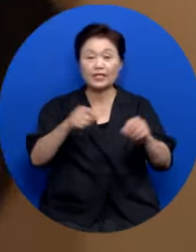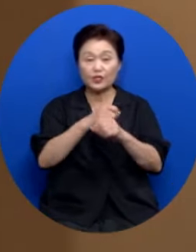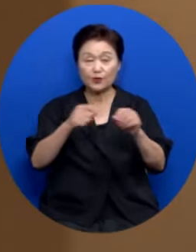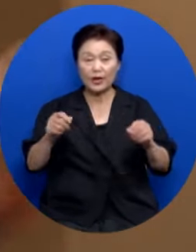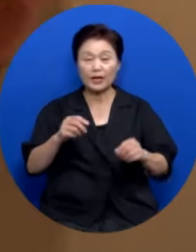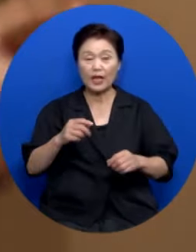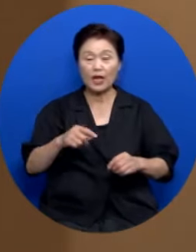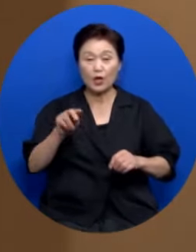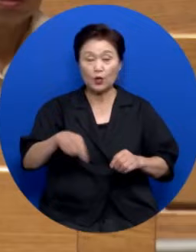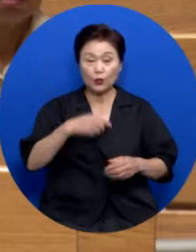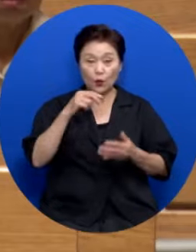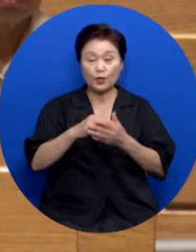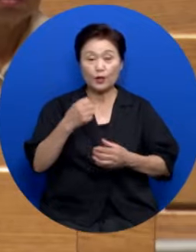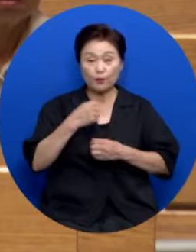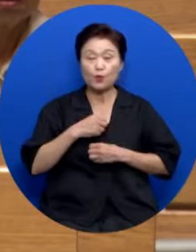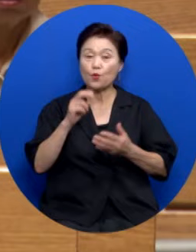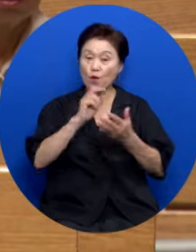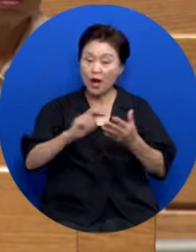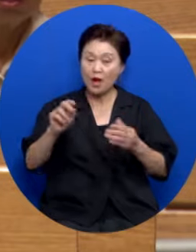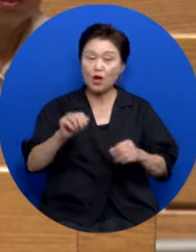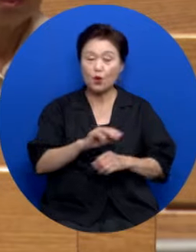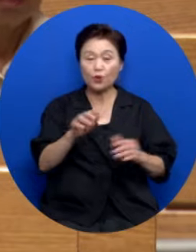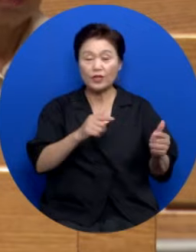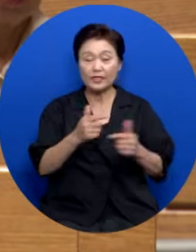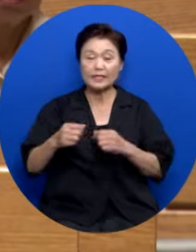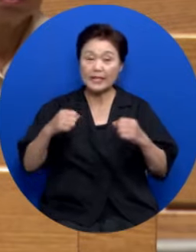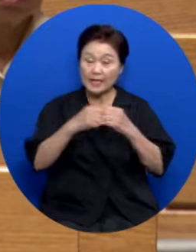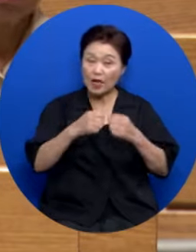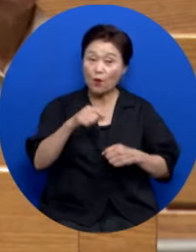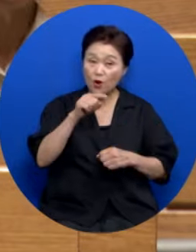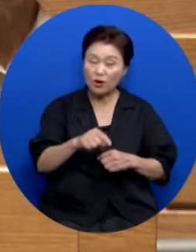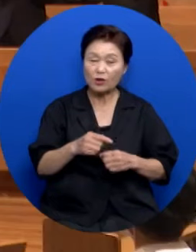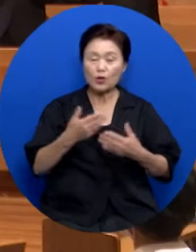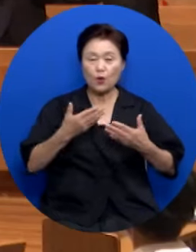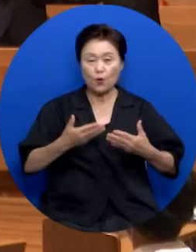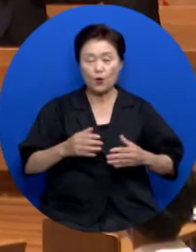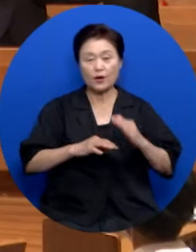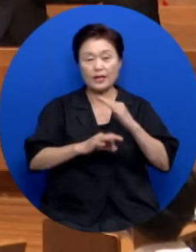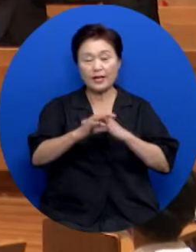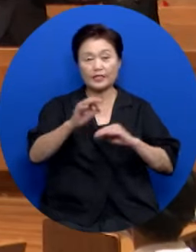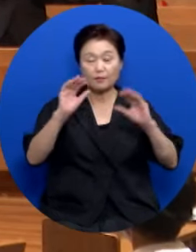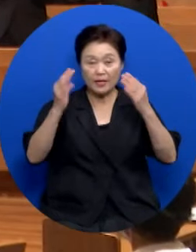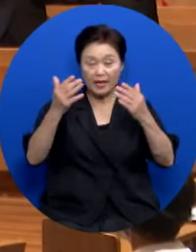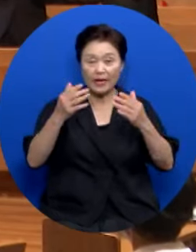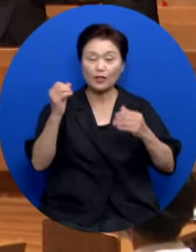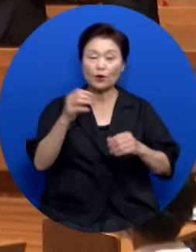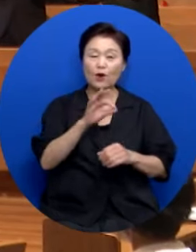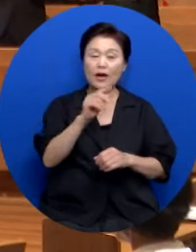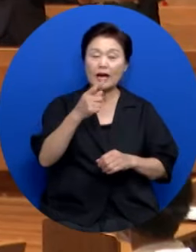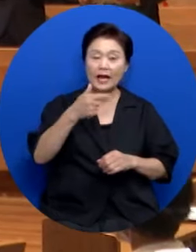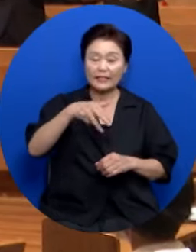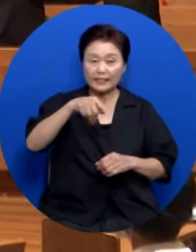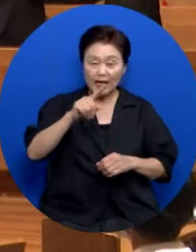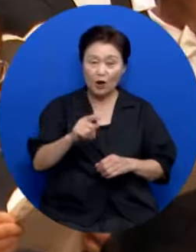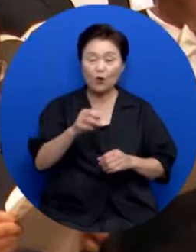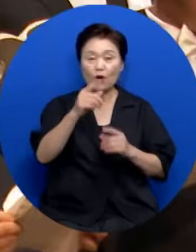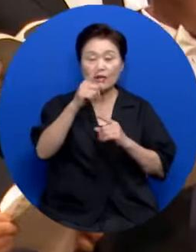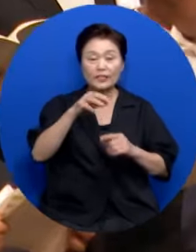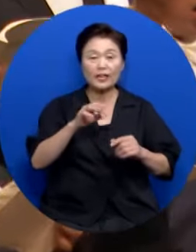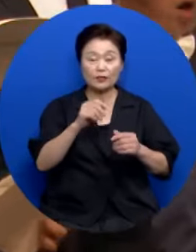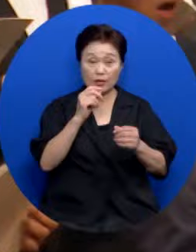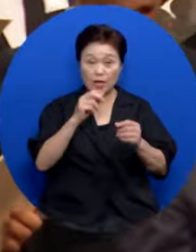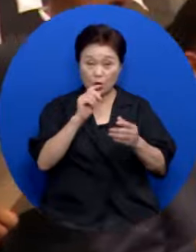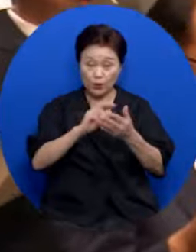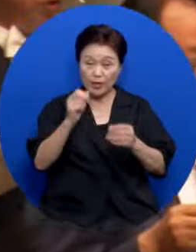독립군가인 우리들의 싸울 것은과 고요한 아침의 나라를 비롯해 도산 안창호 선생과 이상준 선생이 작사